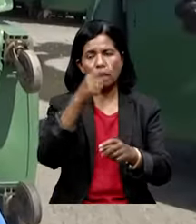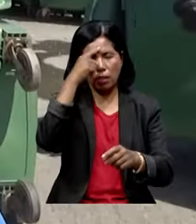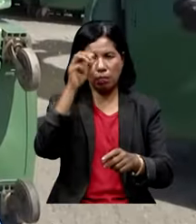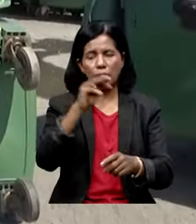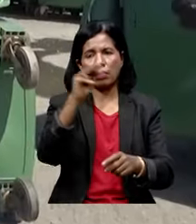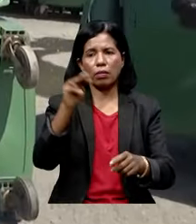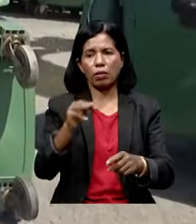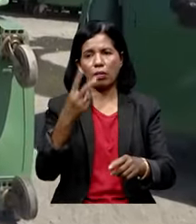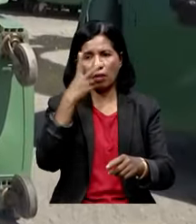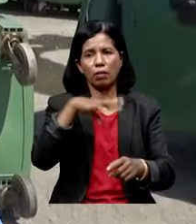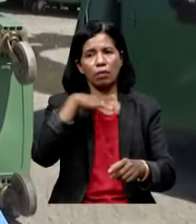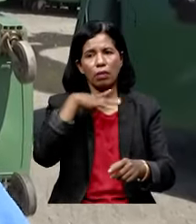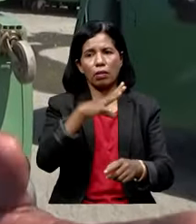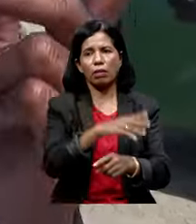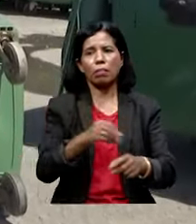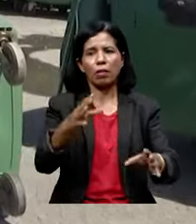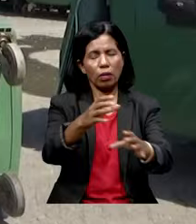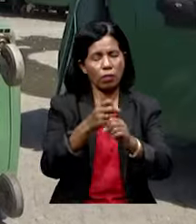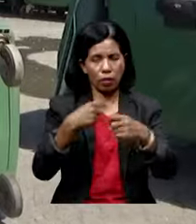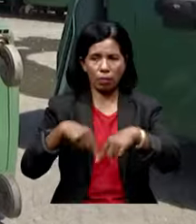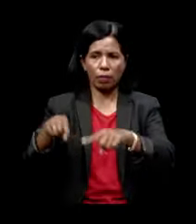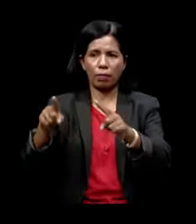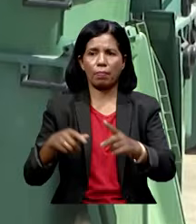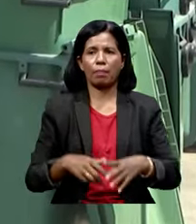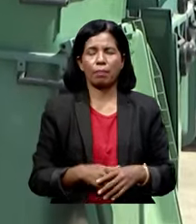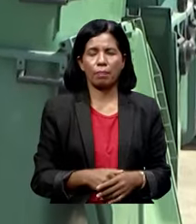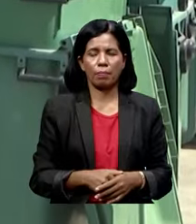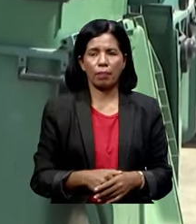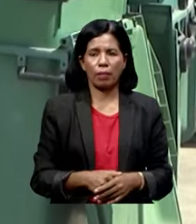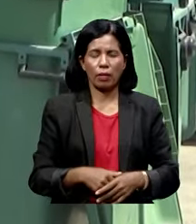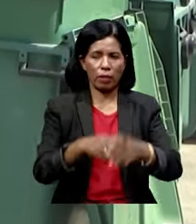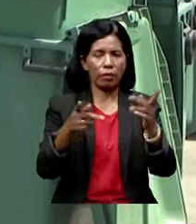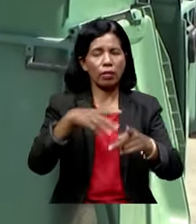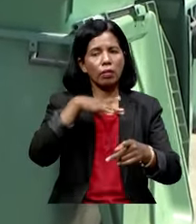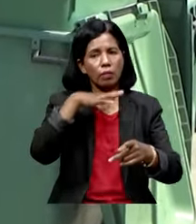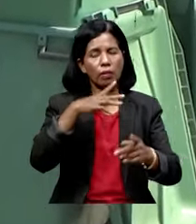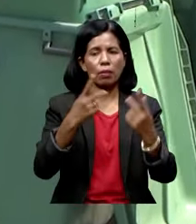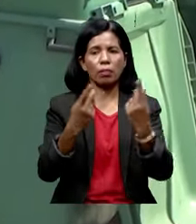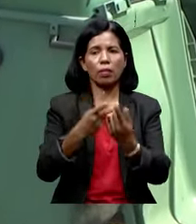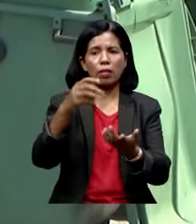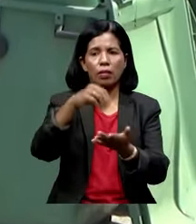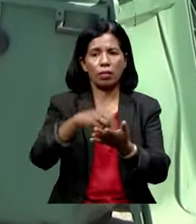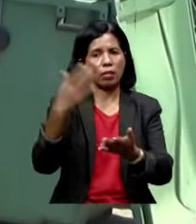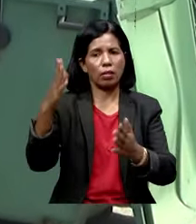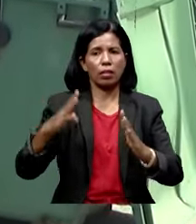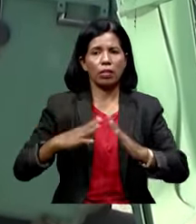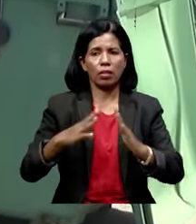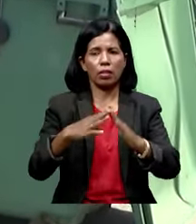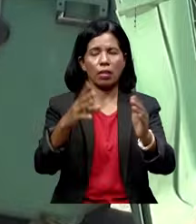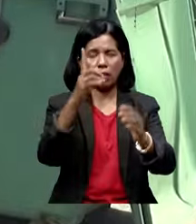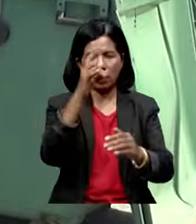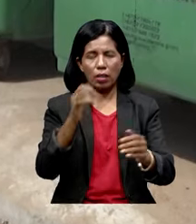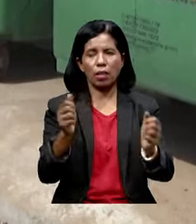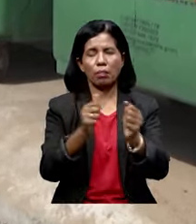serare fair bela mana kono serbel foti bana. Kini mak foti. Total fatin lisu nabi kompanyia koloka ia sidari dili hamutuk